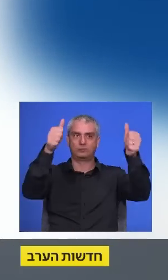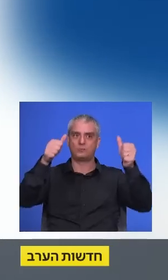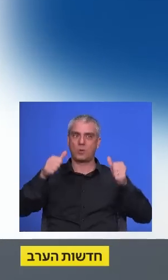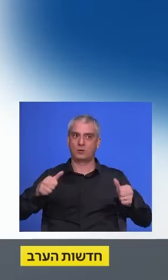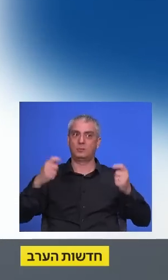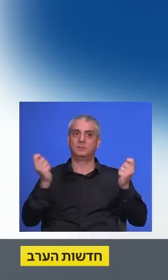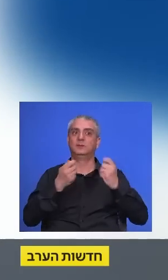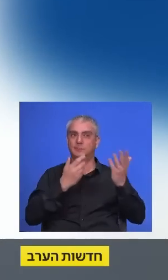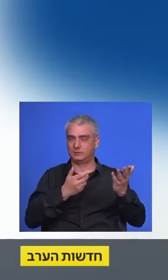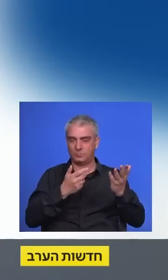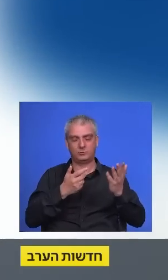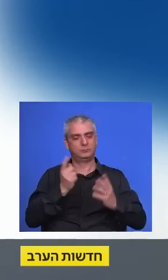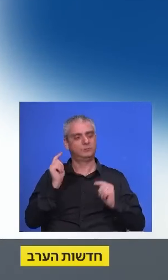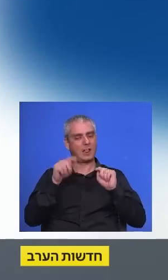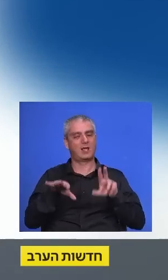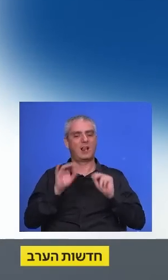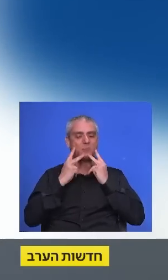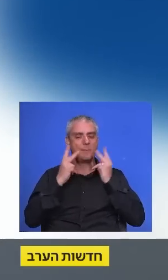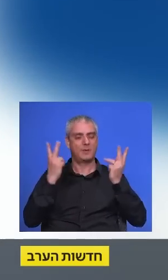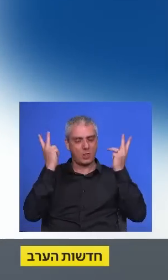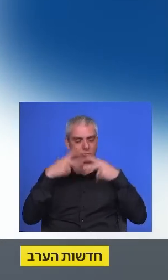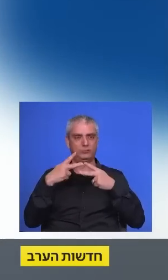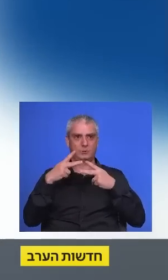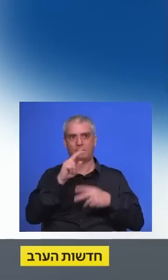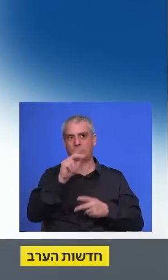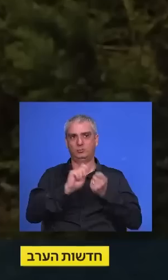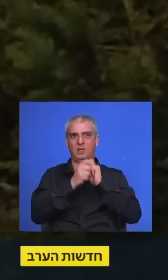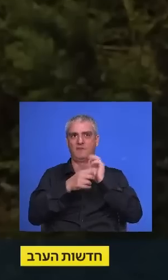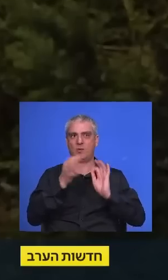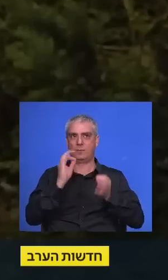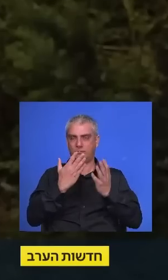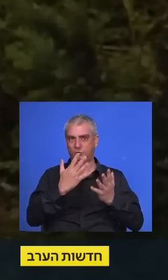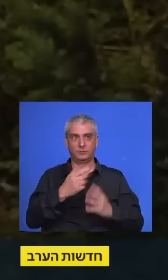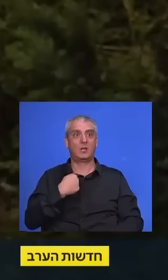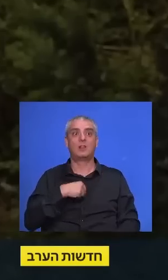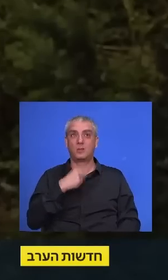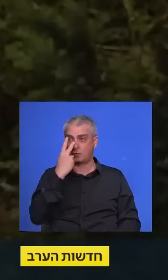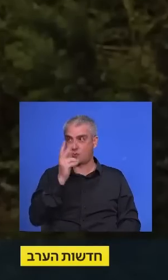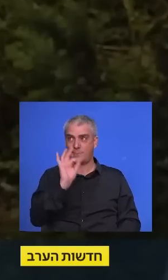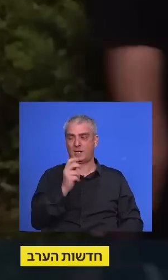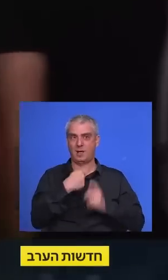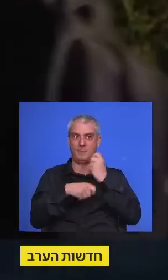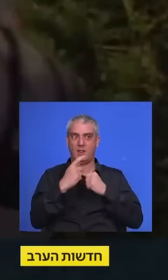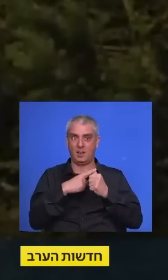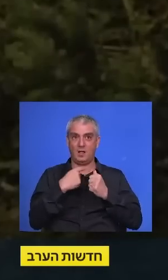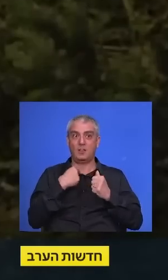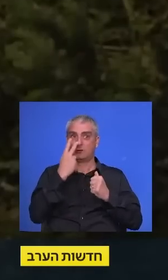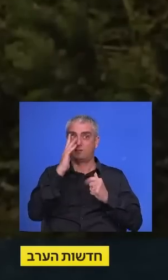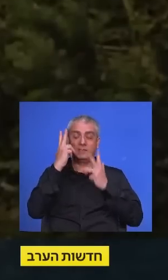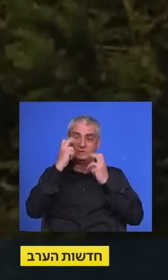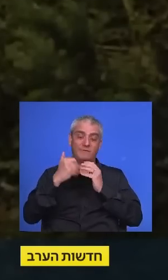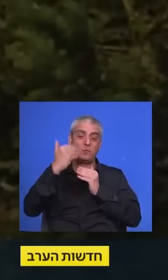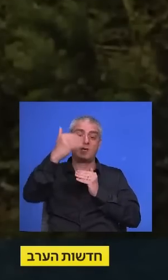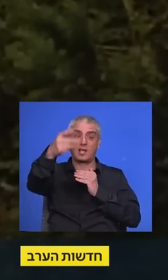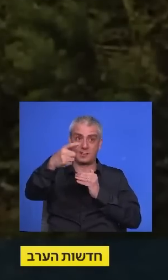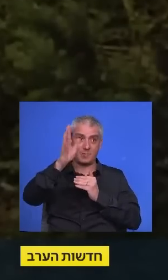שפרסמו להגיע לפתרון מוסכם בנושא רפורמת המשפט. אנחנו רואים את הפגיעה בכלכלה, אנחנו רואים מה צפוי קדימה,